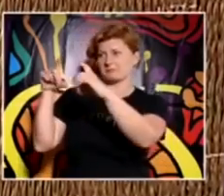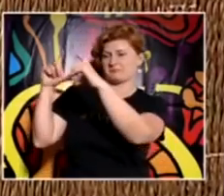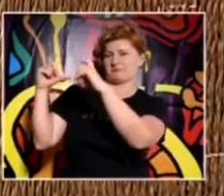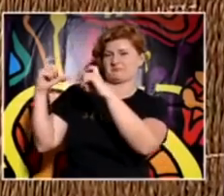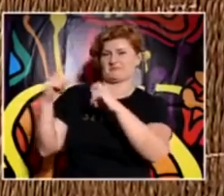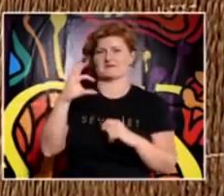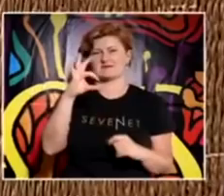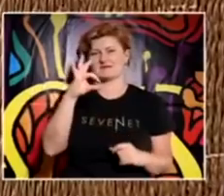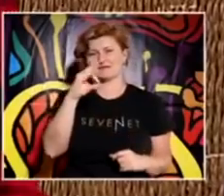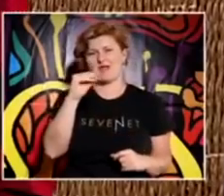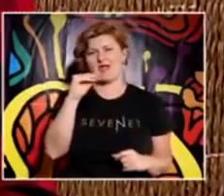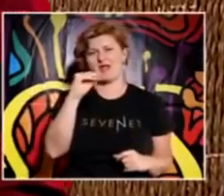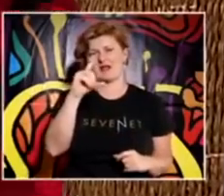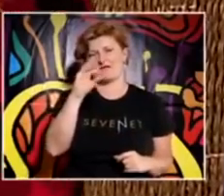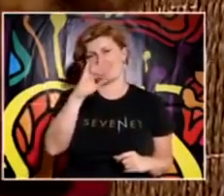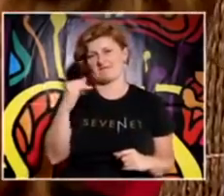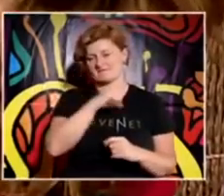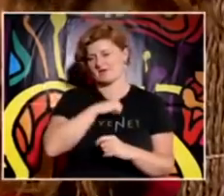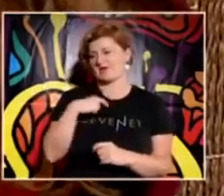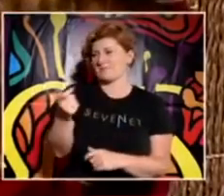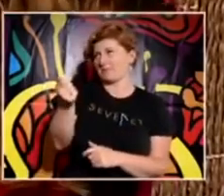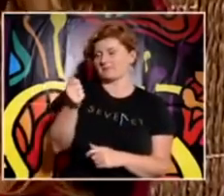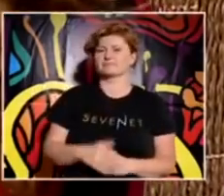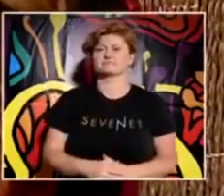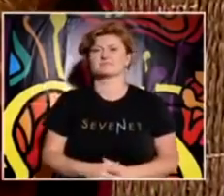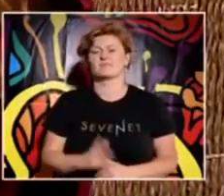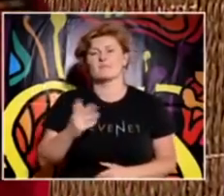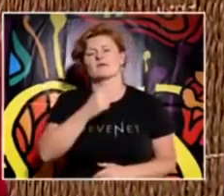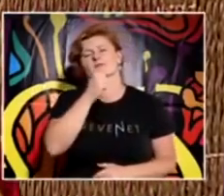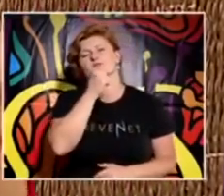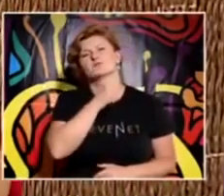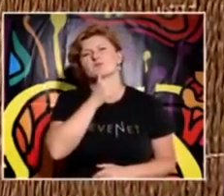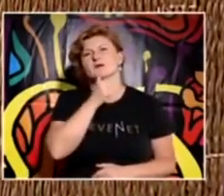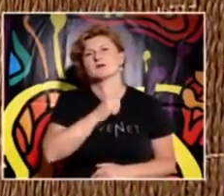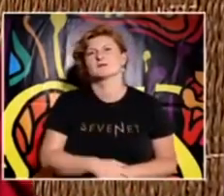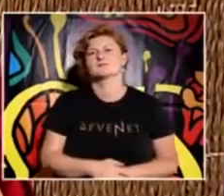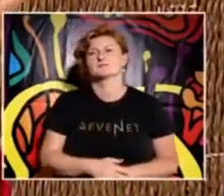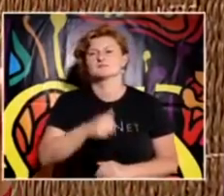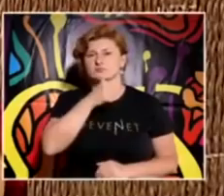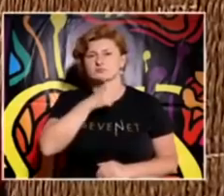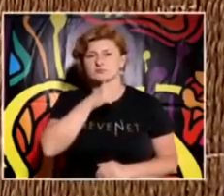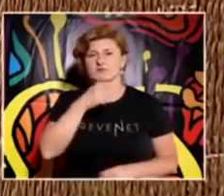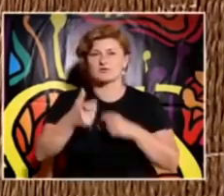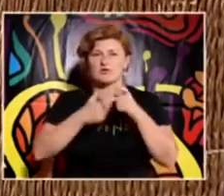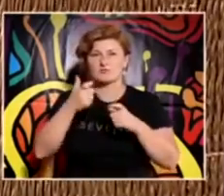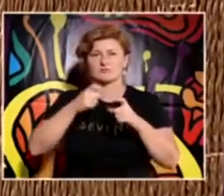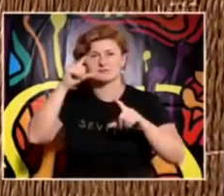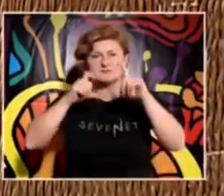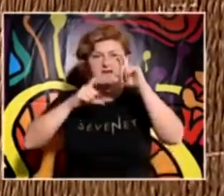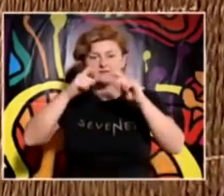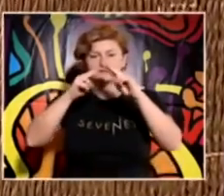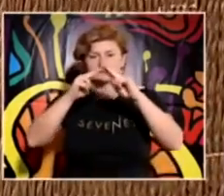Nie jest ładne selfie. Wyrosłeś selfie z tego. Nie, okay. Próbowałam... robić zdjęcia na statywie,